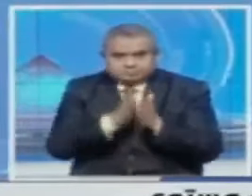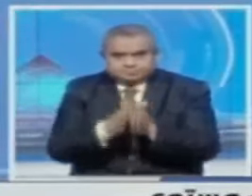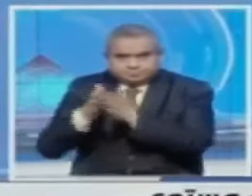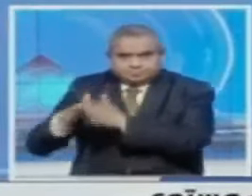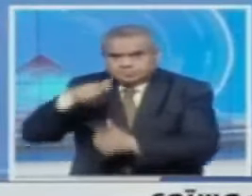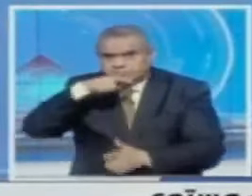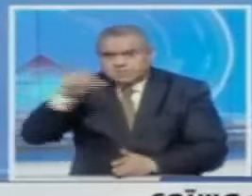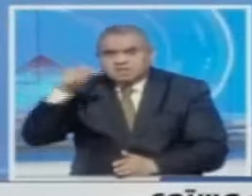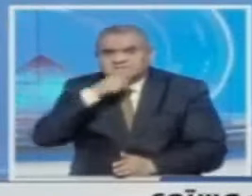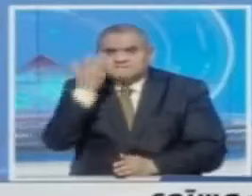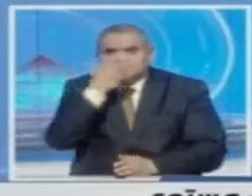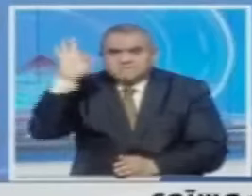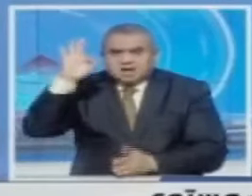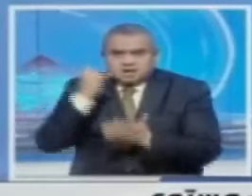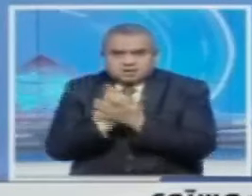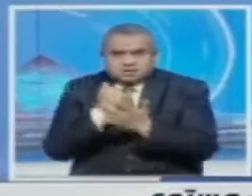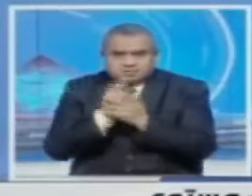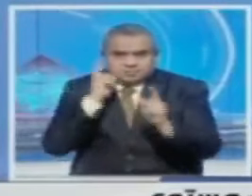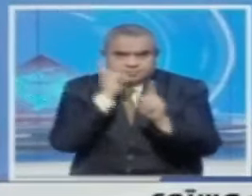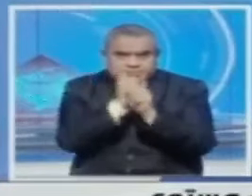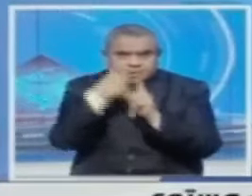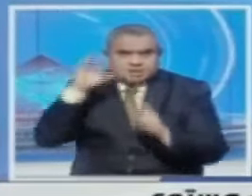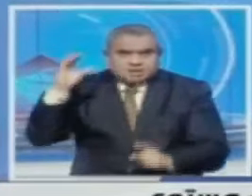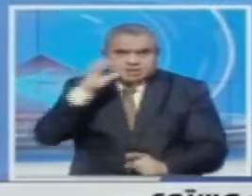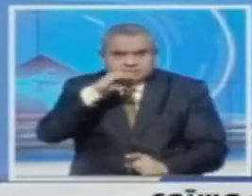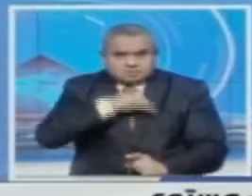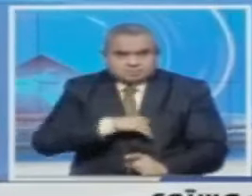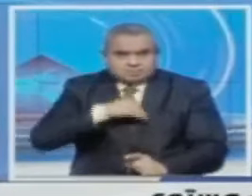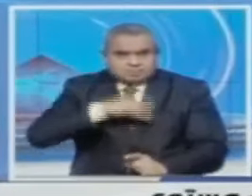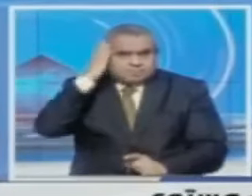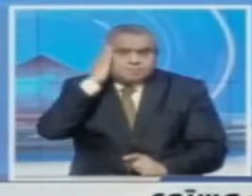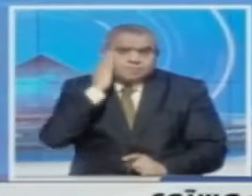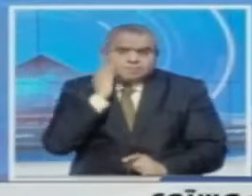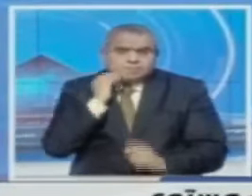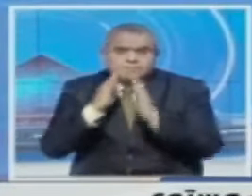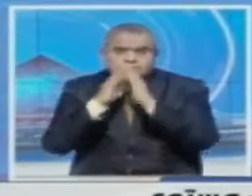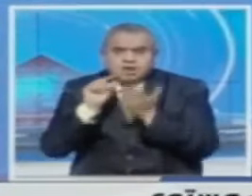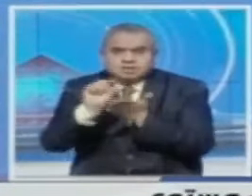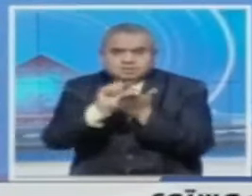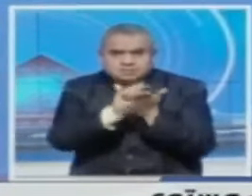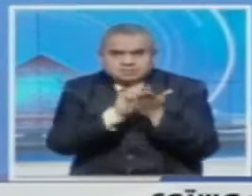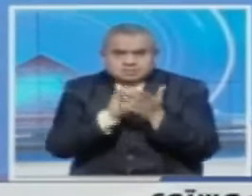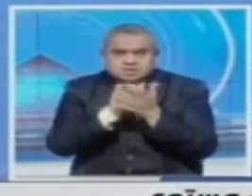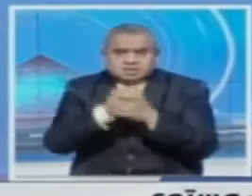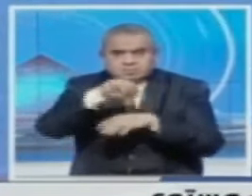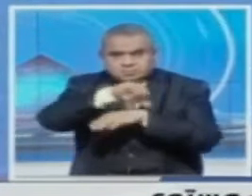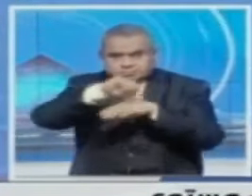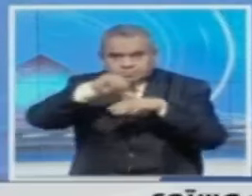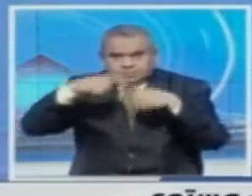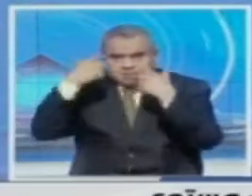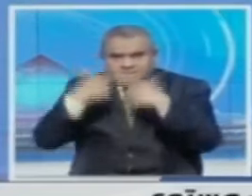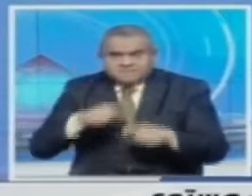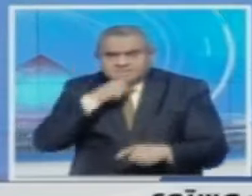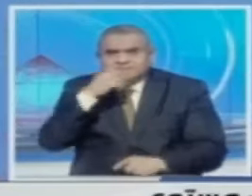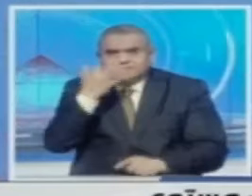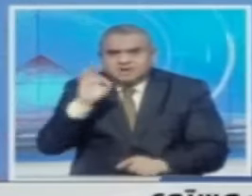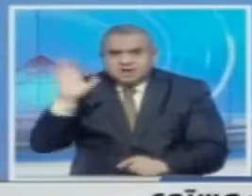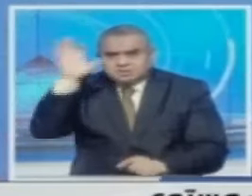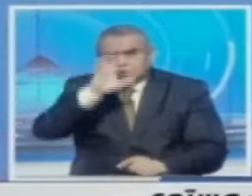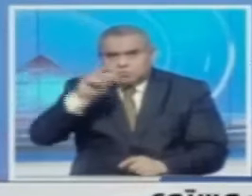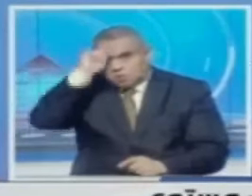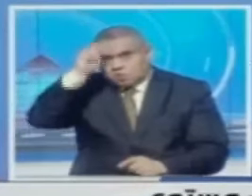أعربت كولونا عن تقديرها للقاء الرئيس السيسي، مشيرة إلى أن مصر من الدول الصديقة الهامة في المنطقة بالنسبة إلى